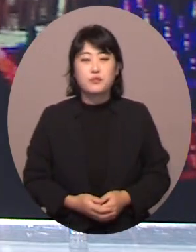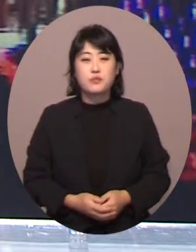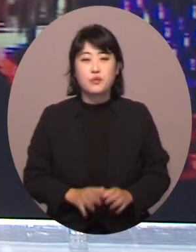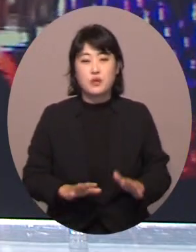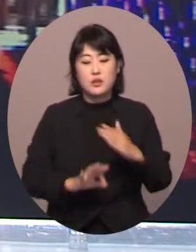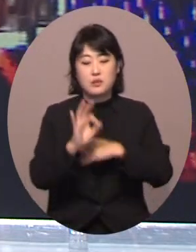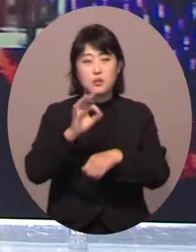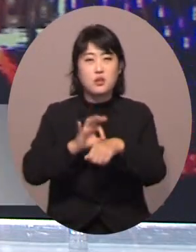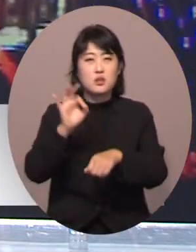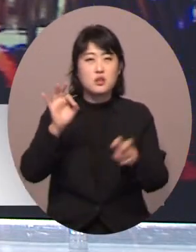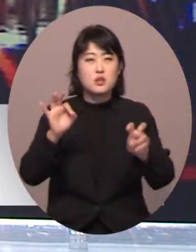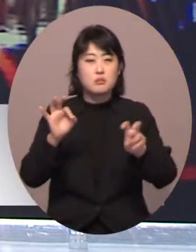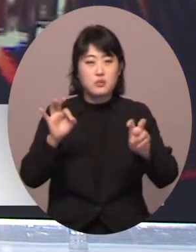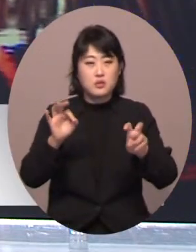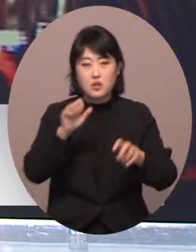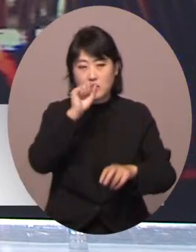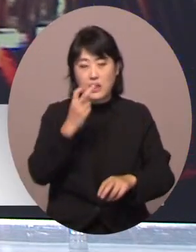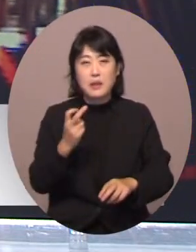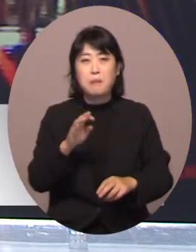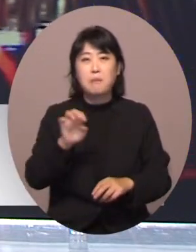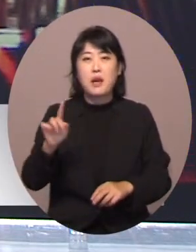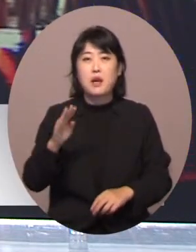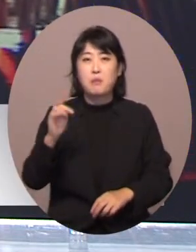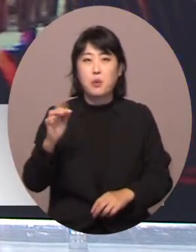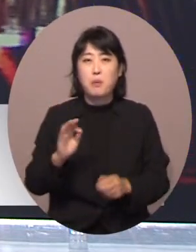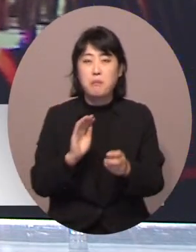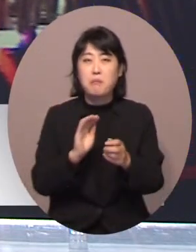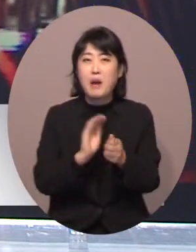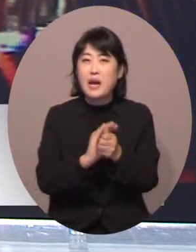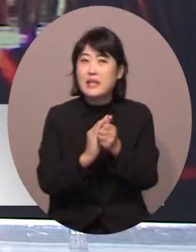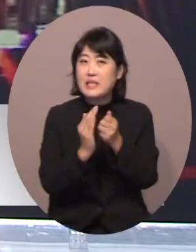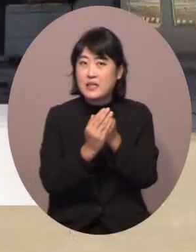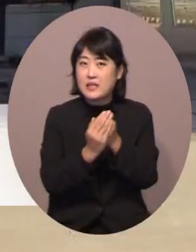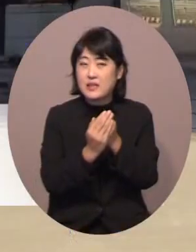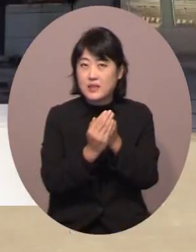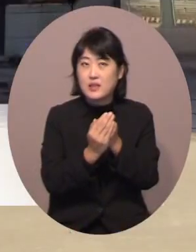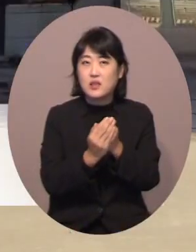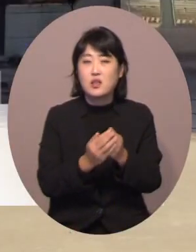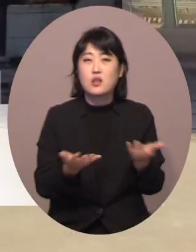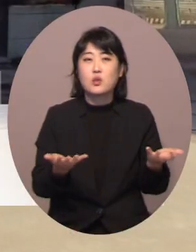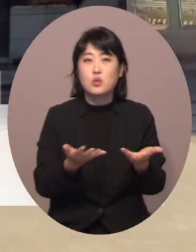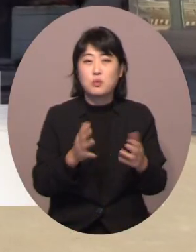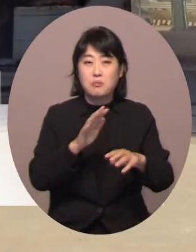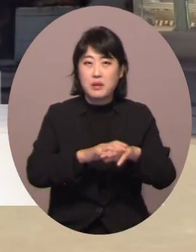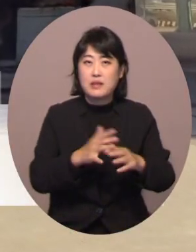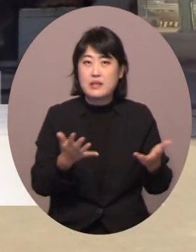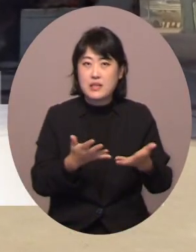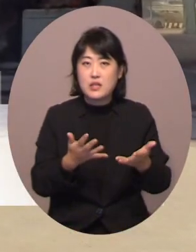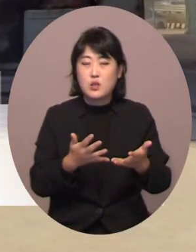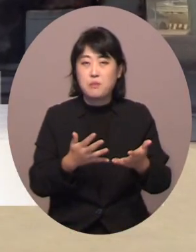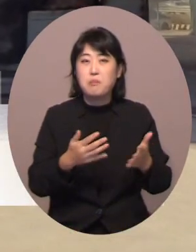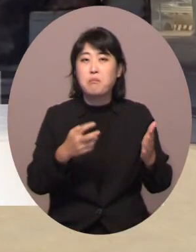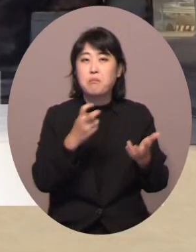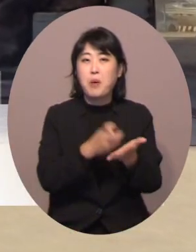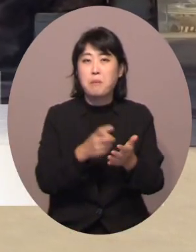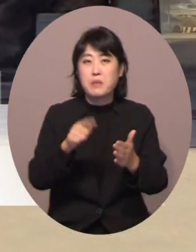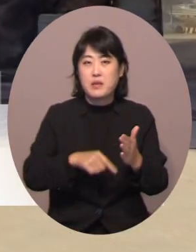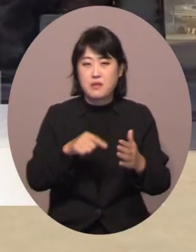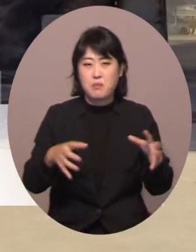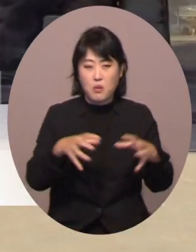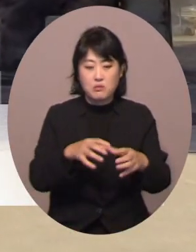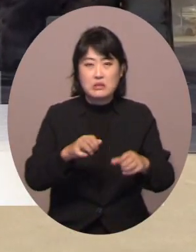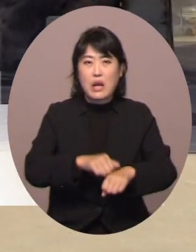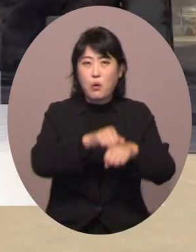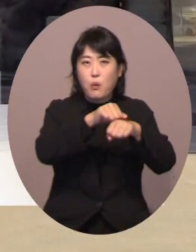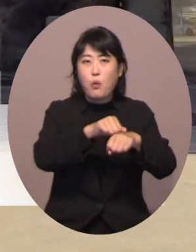오늘 오전 10시 20분 쯤 서산시 팔봉면 마늘 영롱 조합법인 창고에서 불이나 창고 내부 500gm 물품